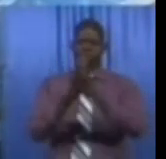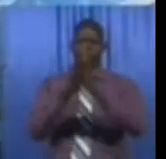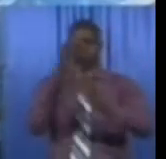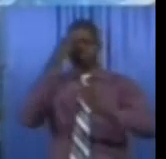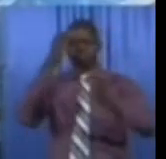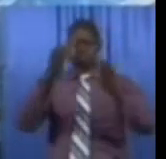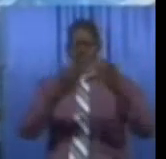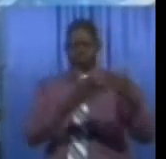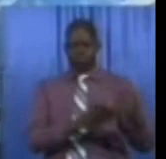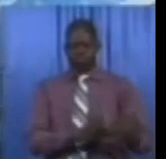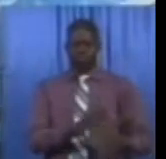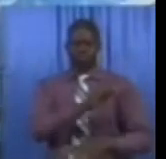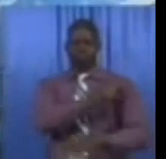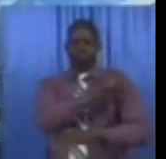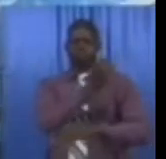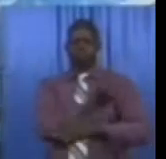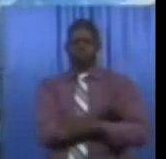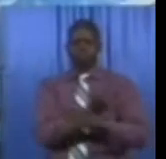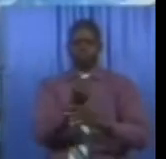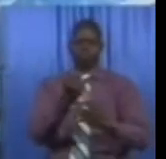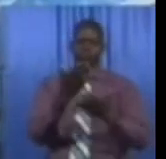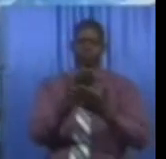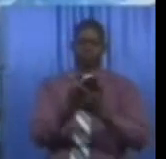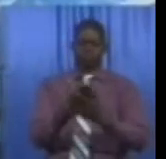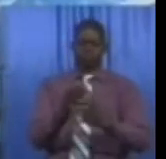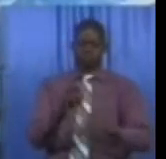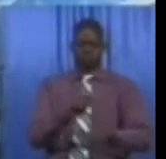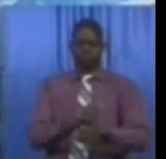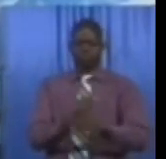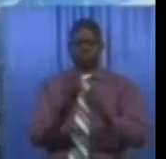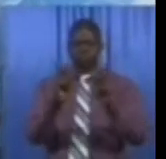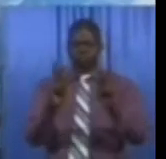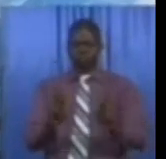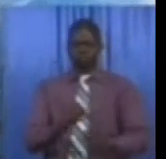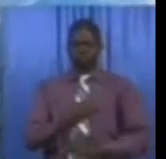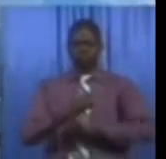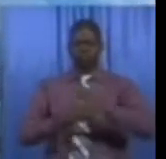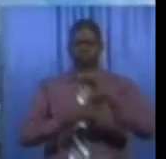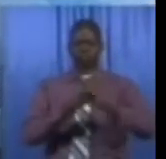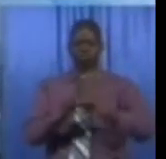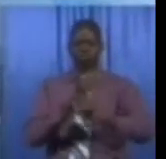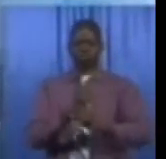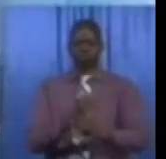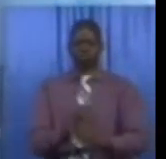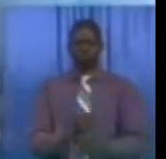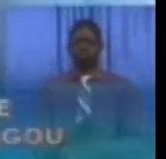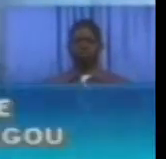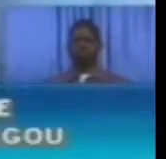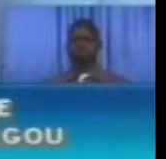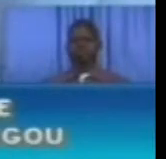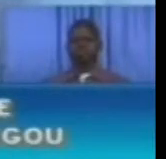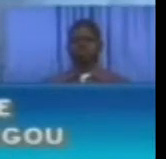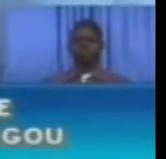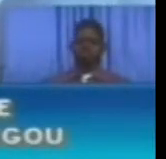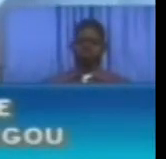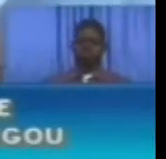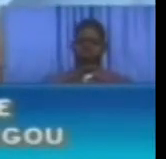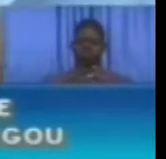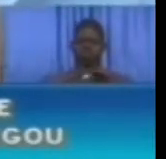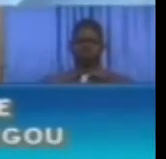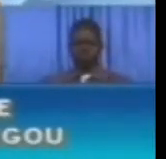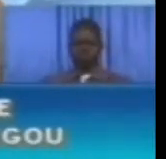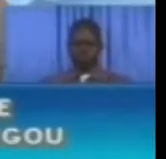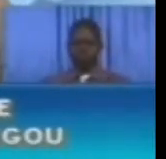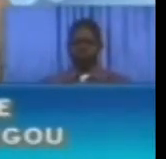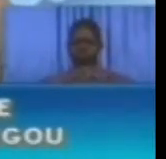côtés des autorités et de bon nombre d'acteurs nationaux et internationaux. Pendant ce temps, les experts de l'ingénieur